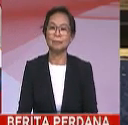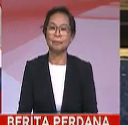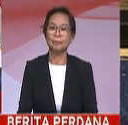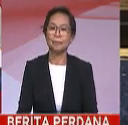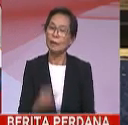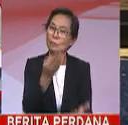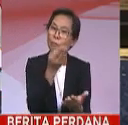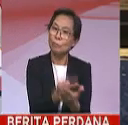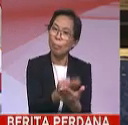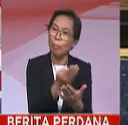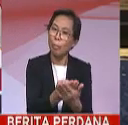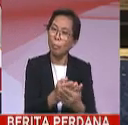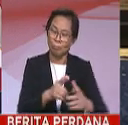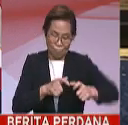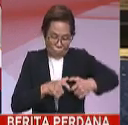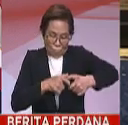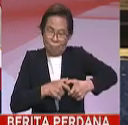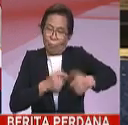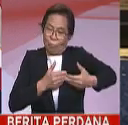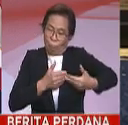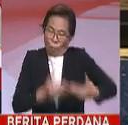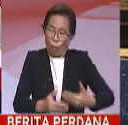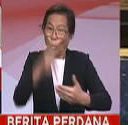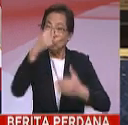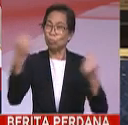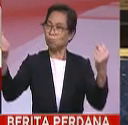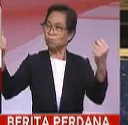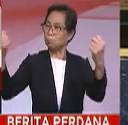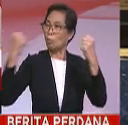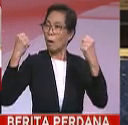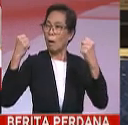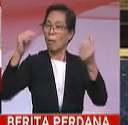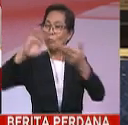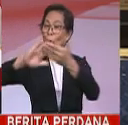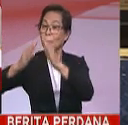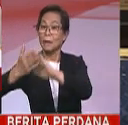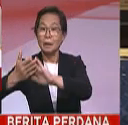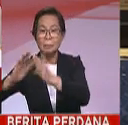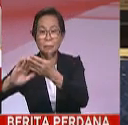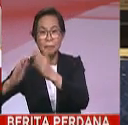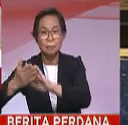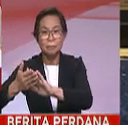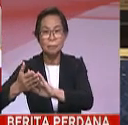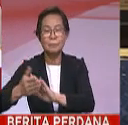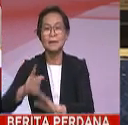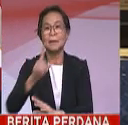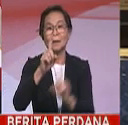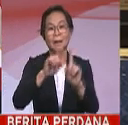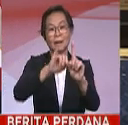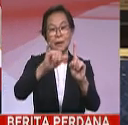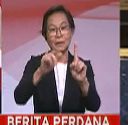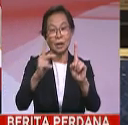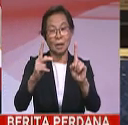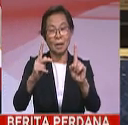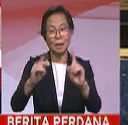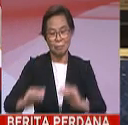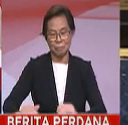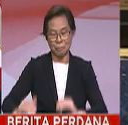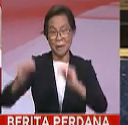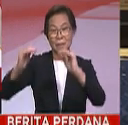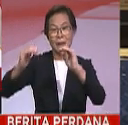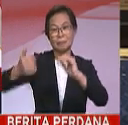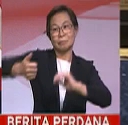Sebagai bukti komitmen kerajaan untuk memperkasakan komuniti, satu jawatankuasa peringkat